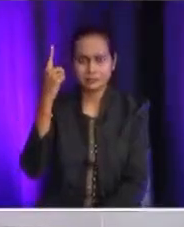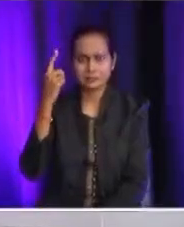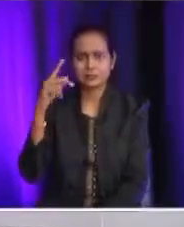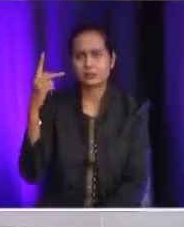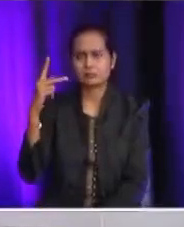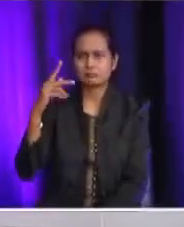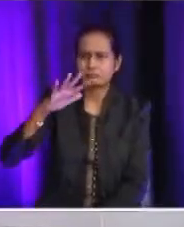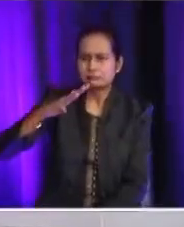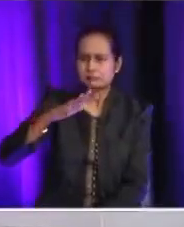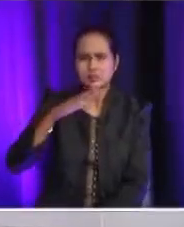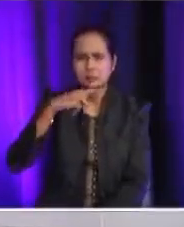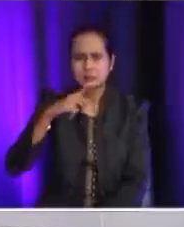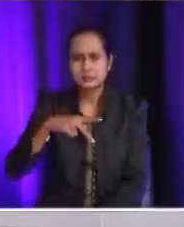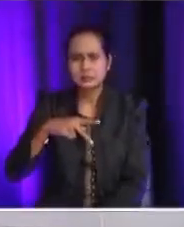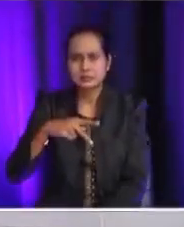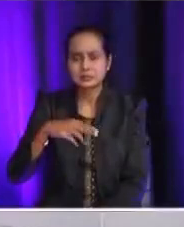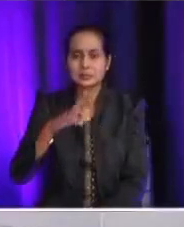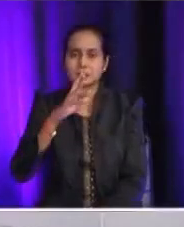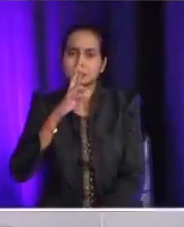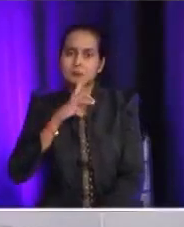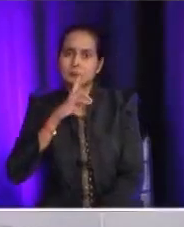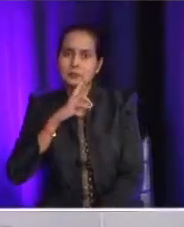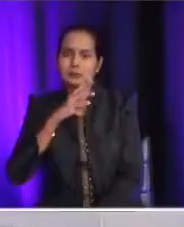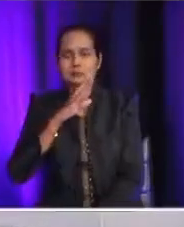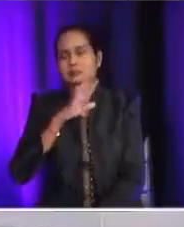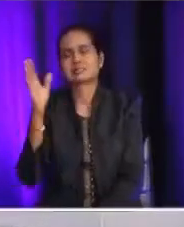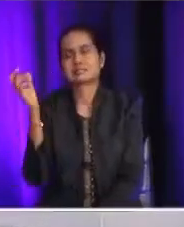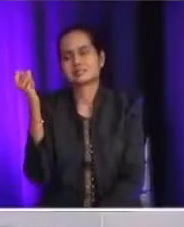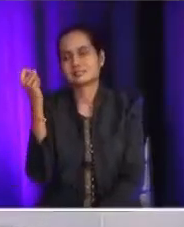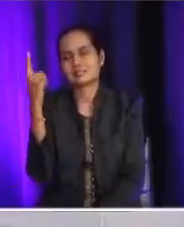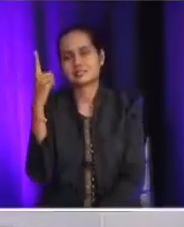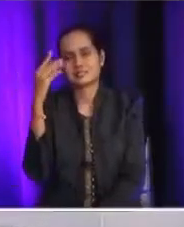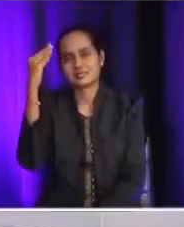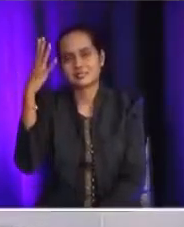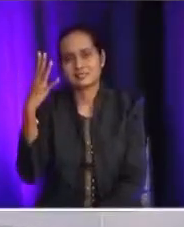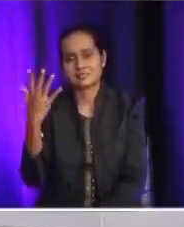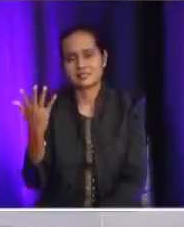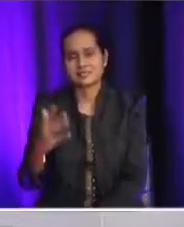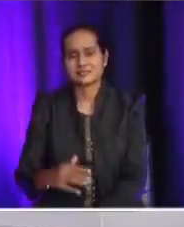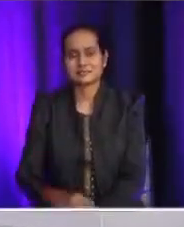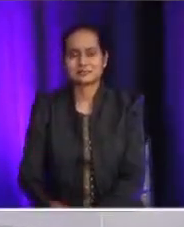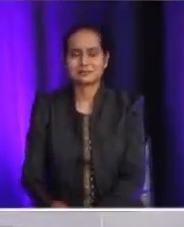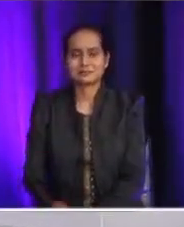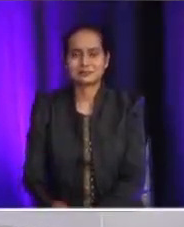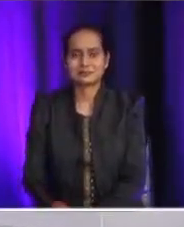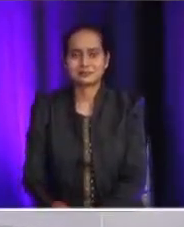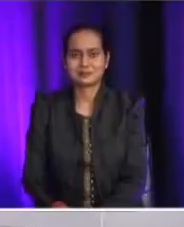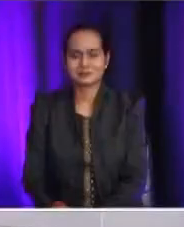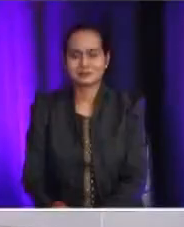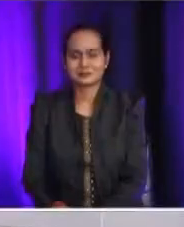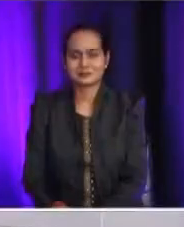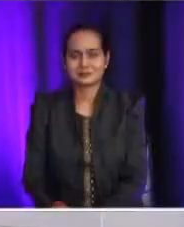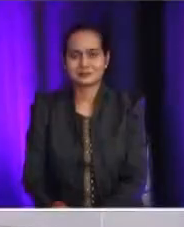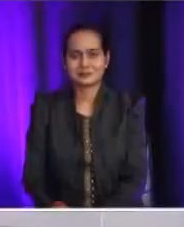saya tak pasti. Ataupun warna merah ni, saya tak faham lah cikgu. Ini apa pula kita nak buat ni cikgu? Ni sekarang ni